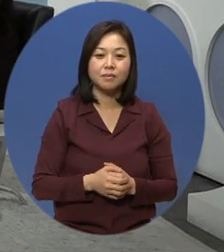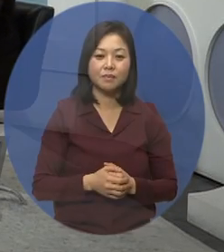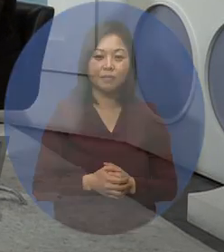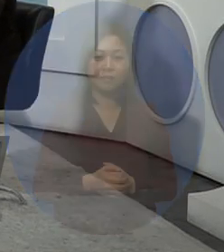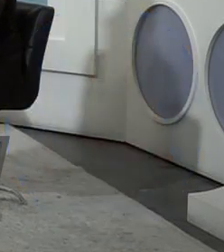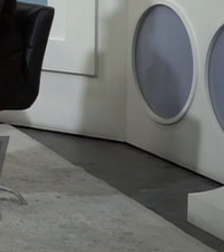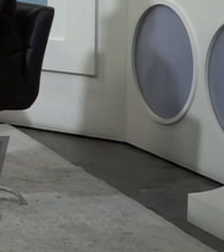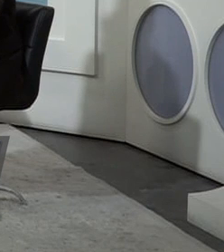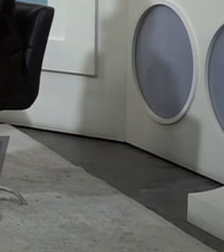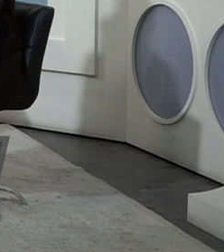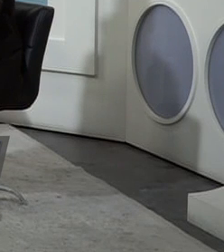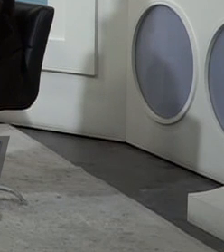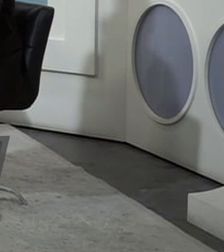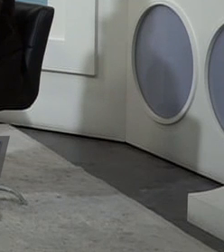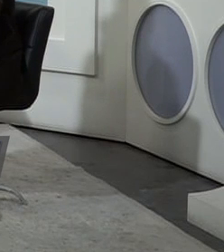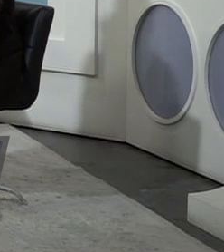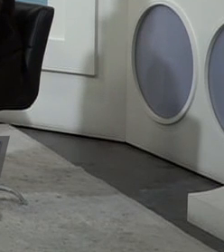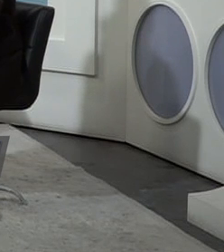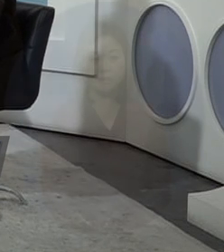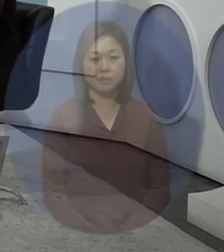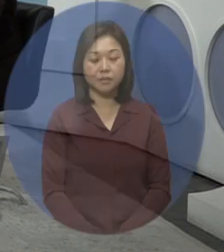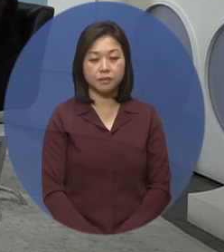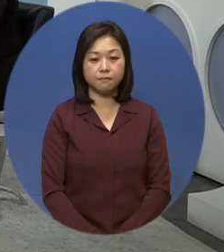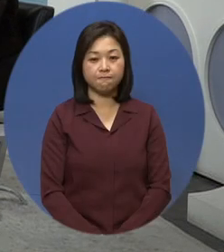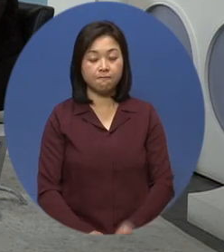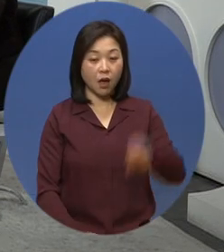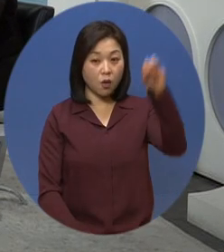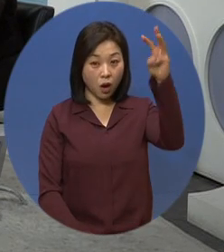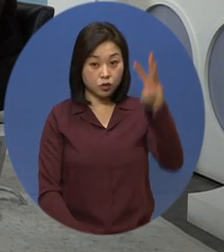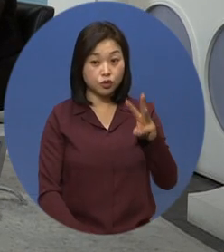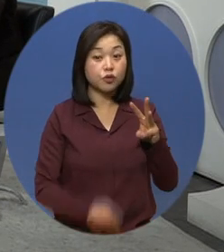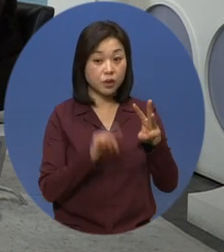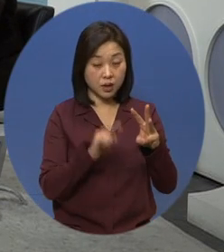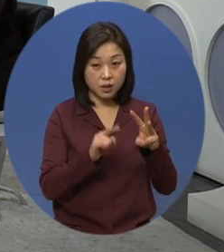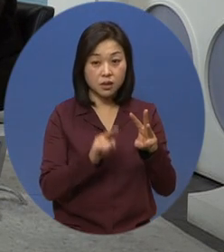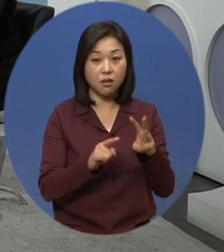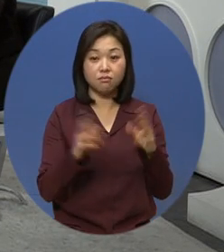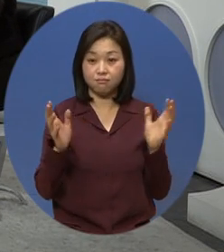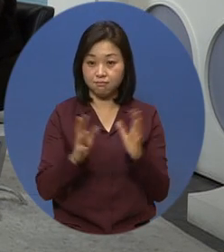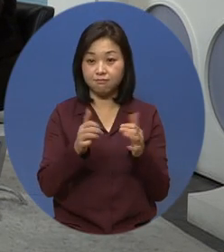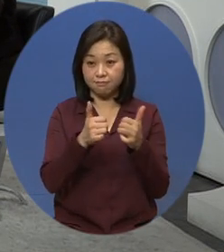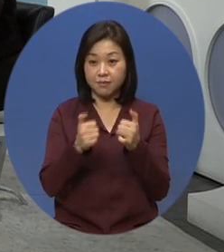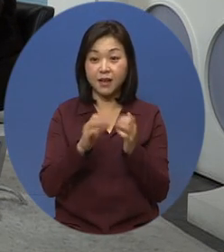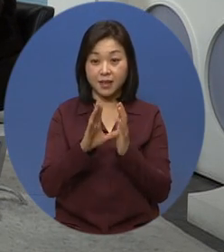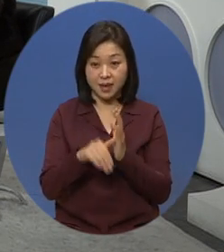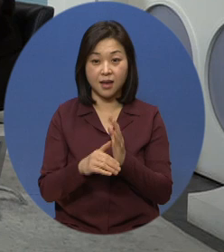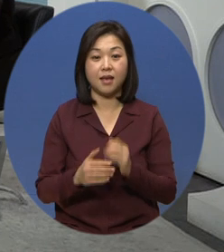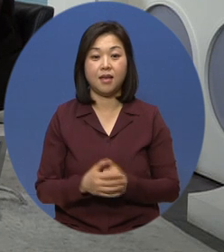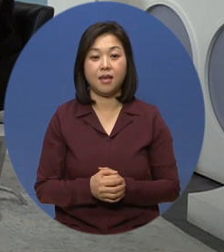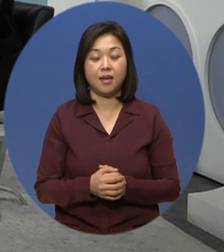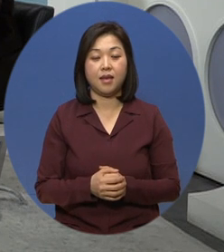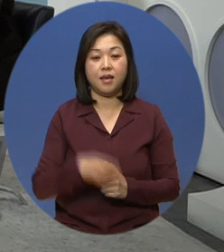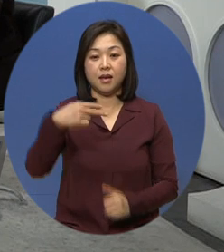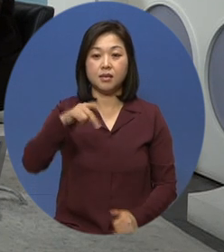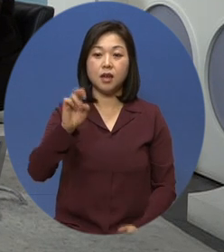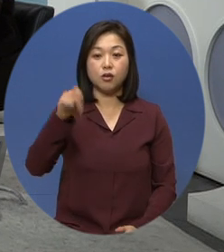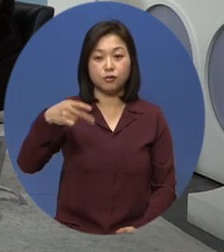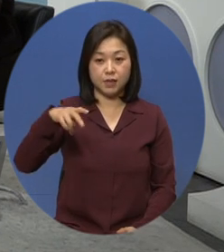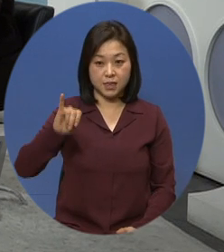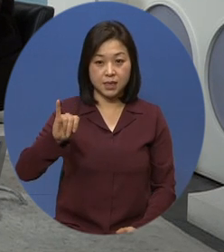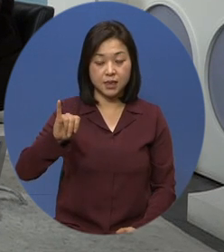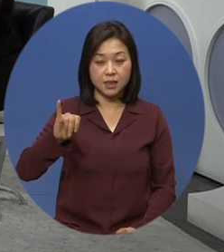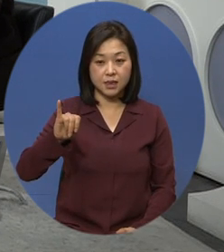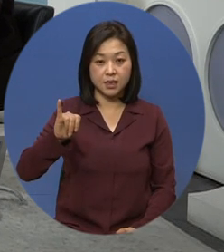예 광주에서 이제 집 이랬는데 제 그 당시 싸우 da 제